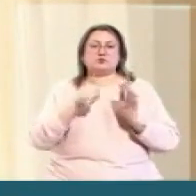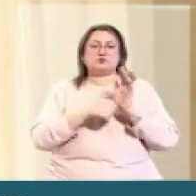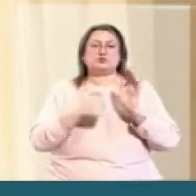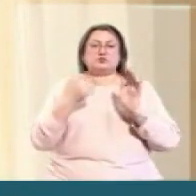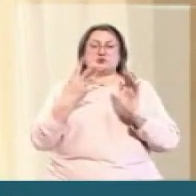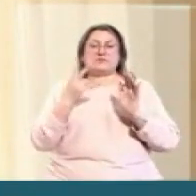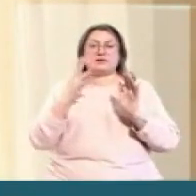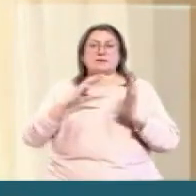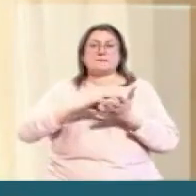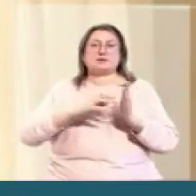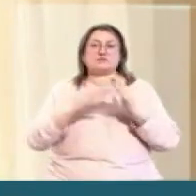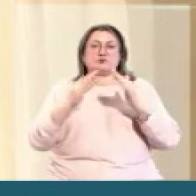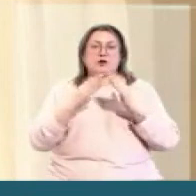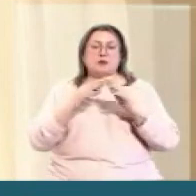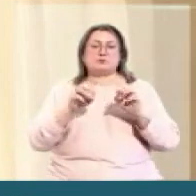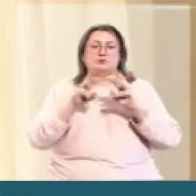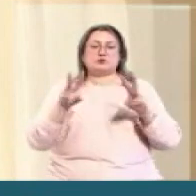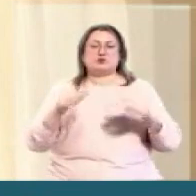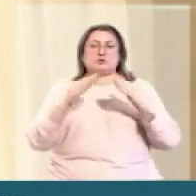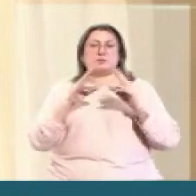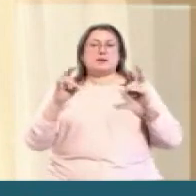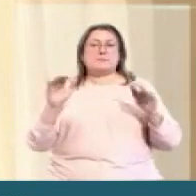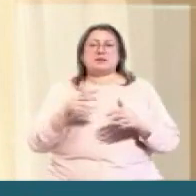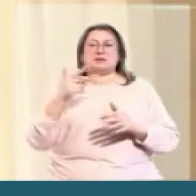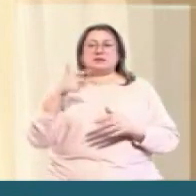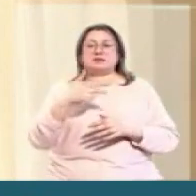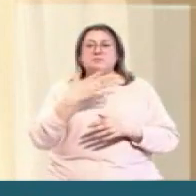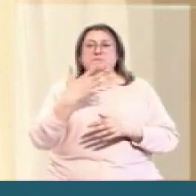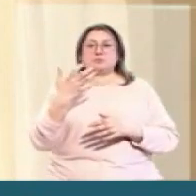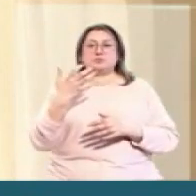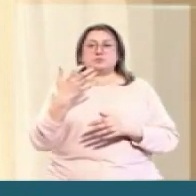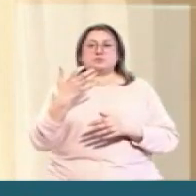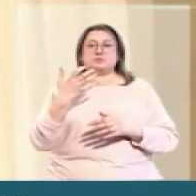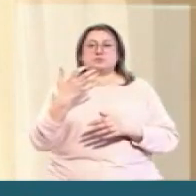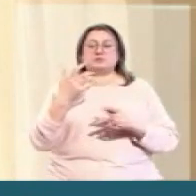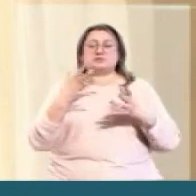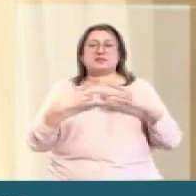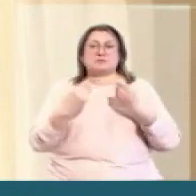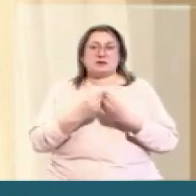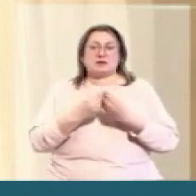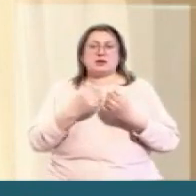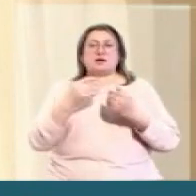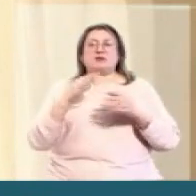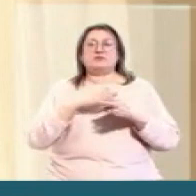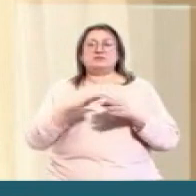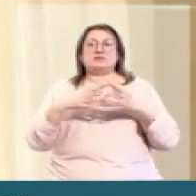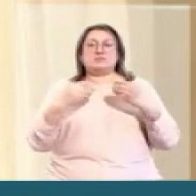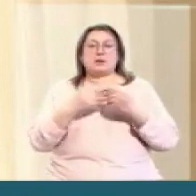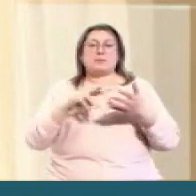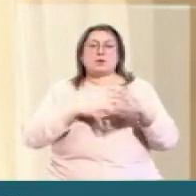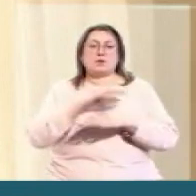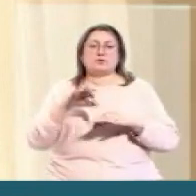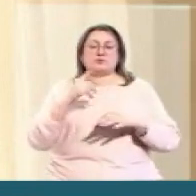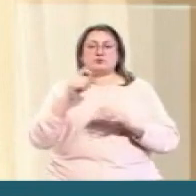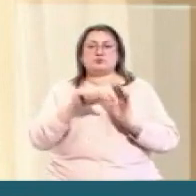462 тысяч квадратных метров жилья, обеспечение жильем не менее 3500 семей ежегодно, реализация 7 индустриальных проектов